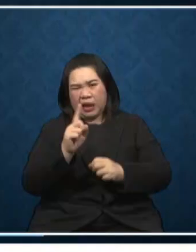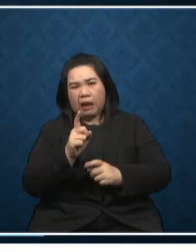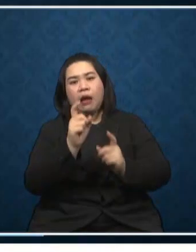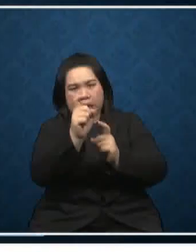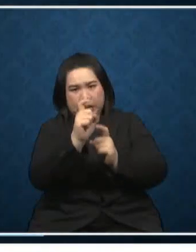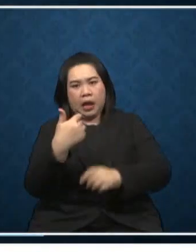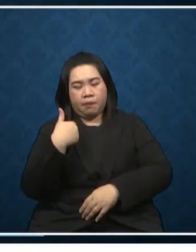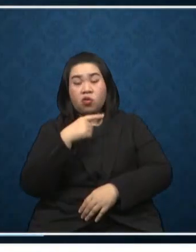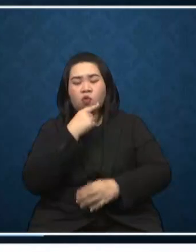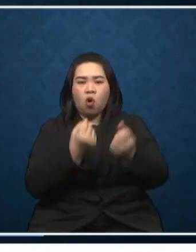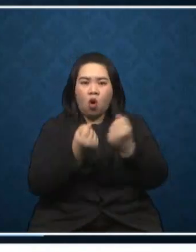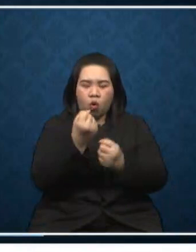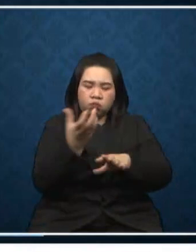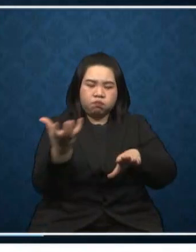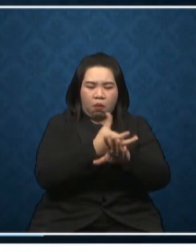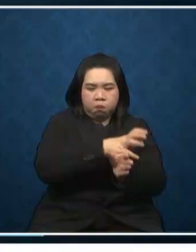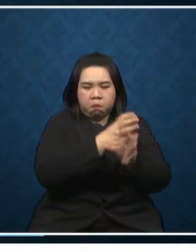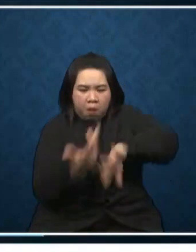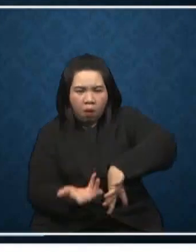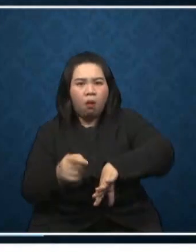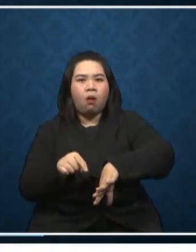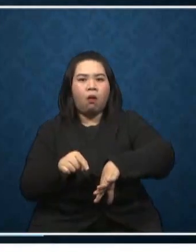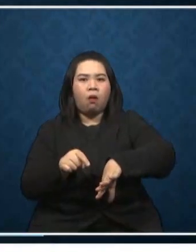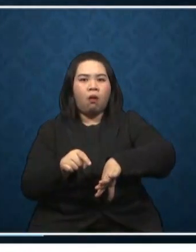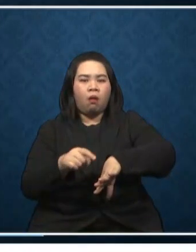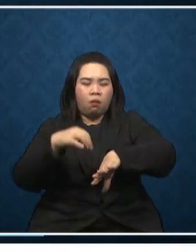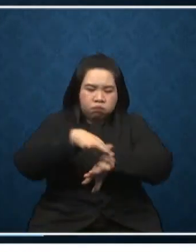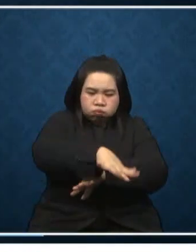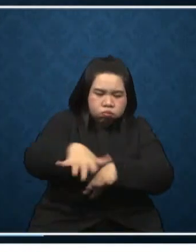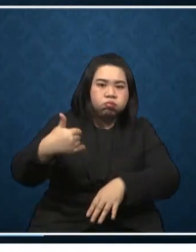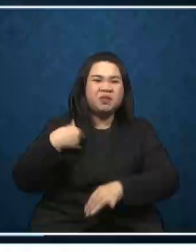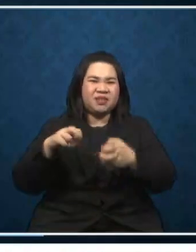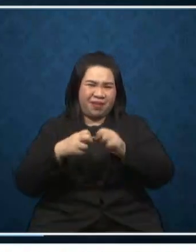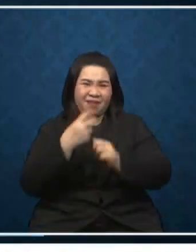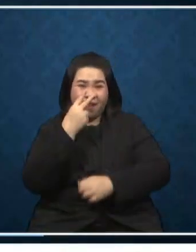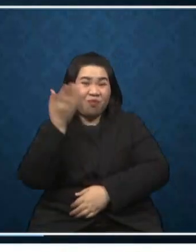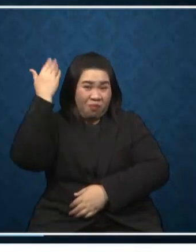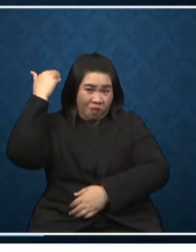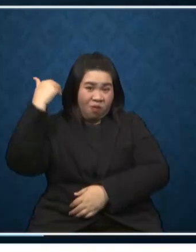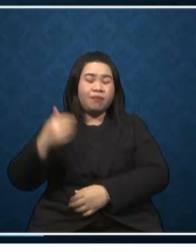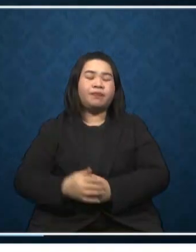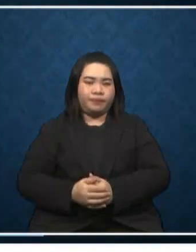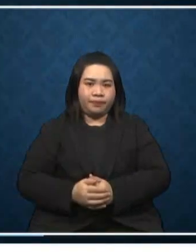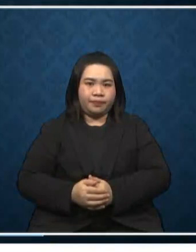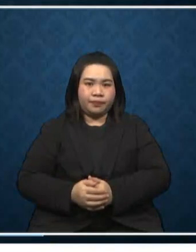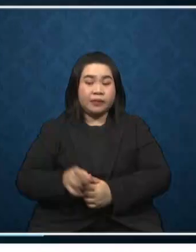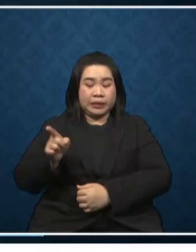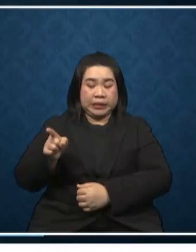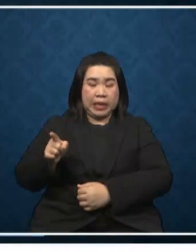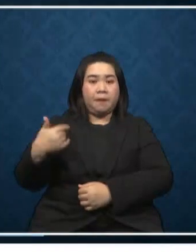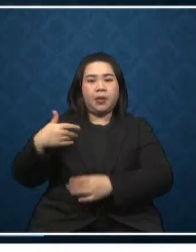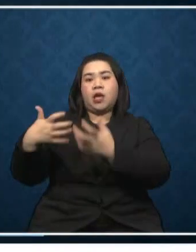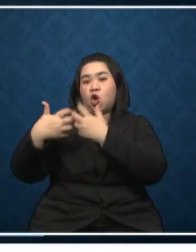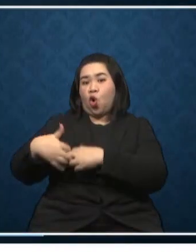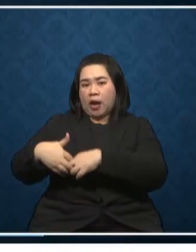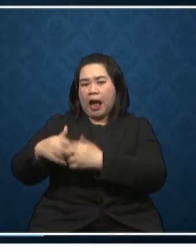นานตลายมากถ้าเกิดรถพความขึมารอเกประเทศสารพริกขจายทั่วไป กเคยเกิดมาแลวในอดีตผู้รัอำบัตร 105-106 ก